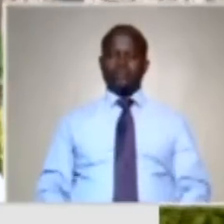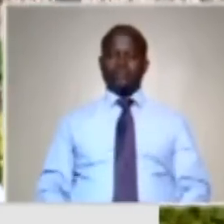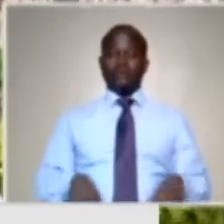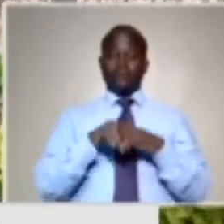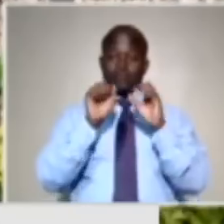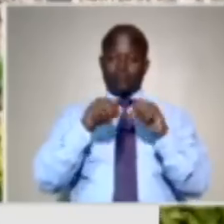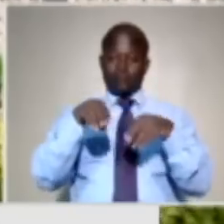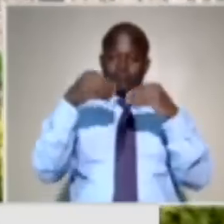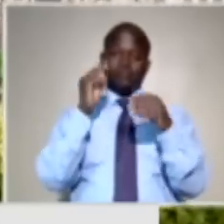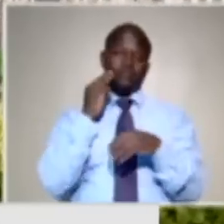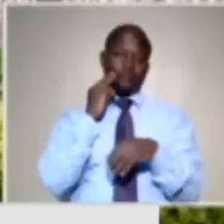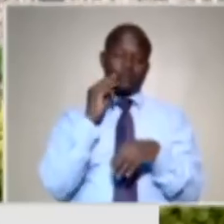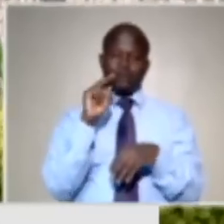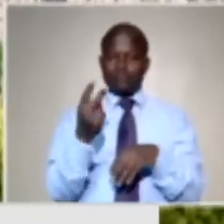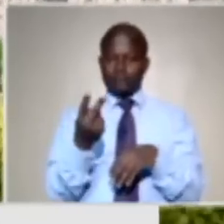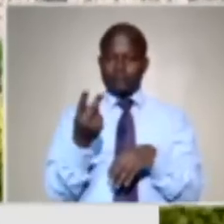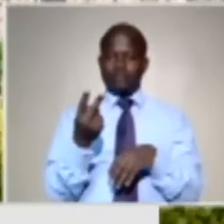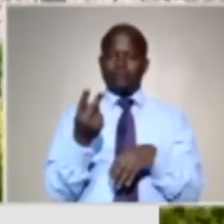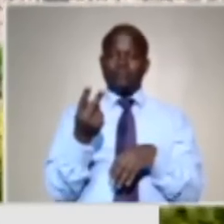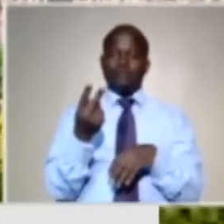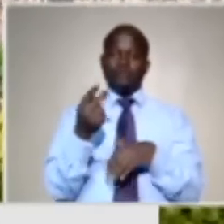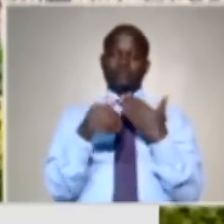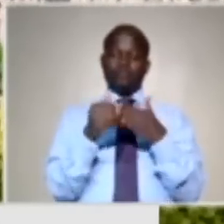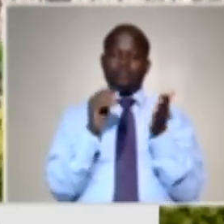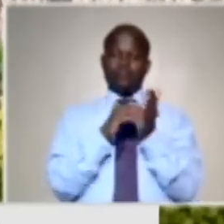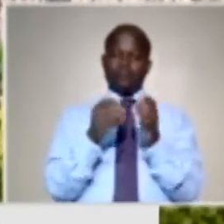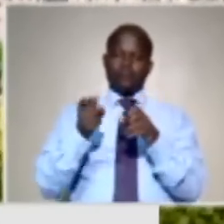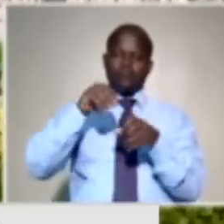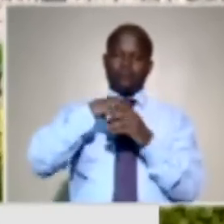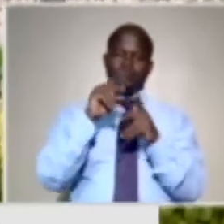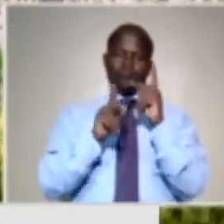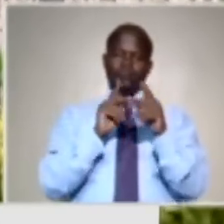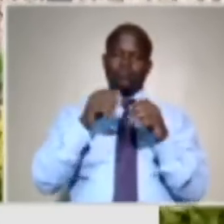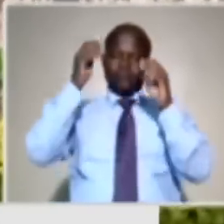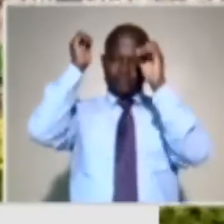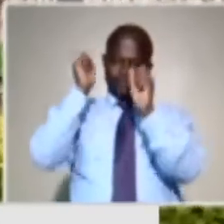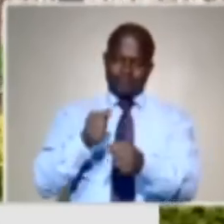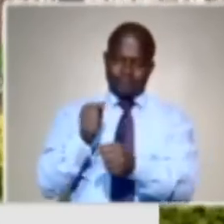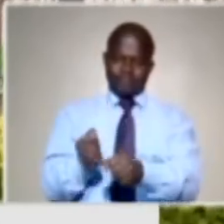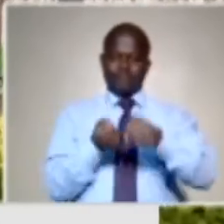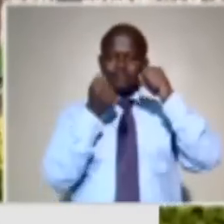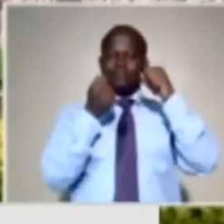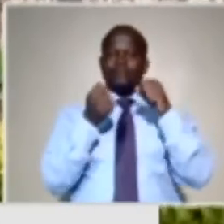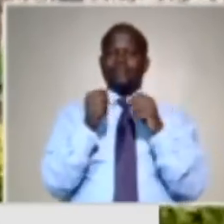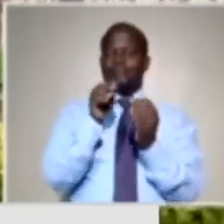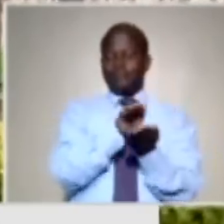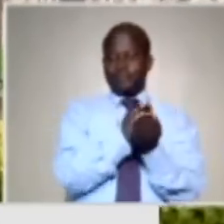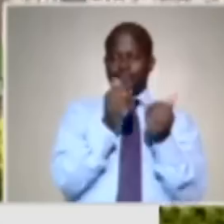kuba twatangaga 2,000,000 ku nkwi, tukongeraho n'abazasa, tukongeraho no kuzipanga.